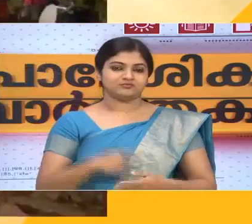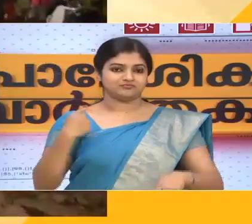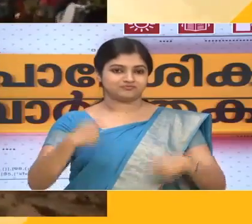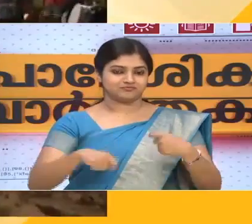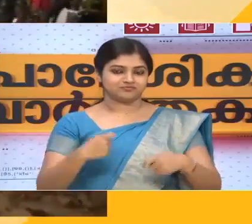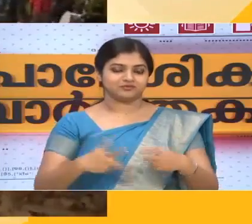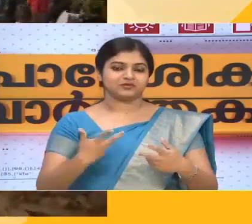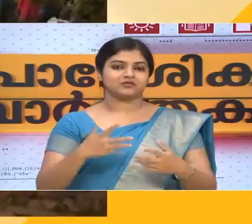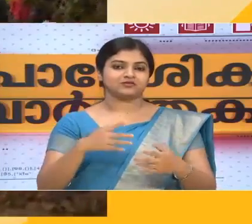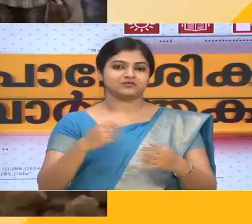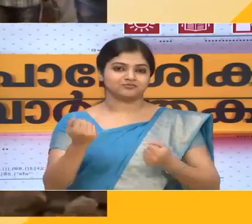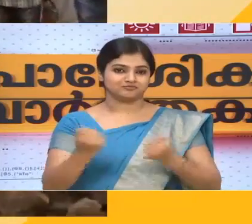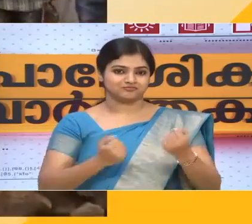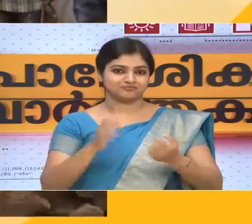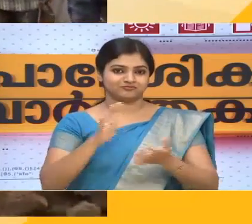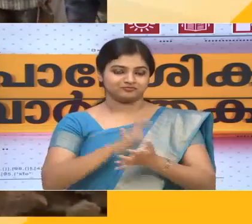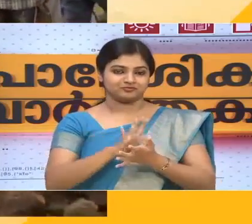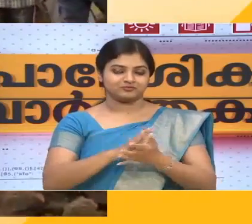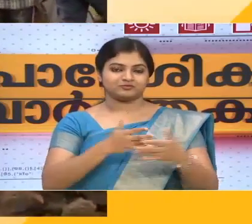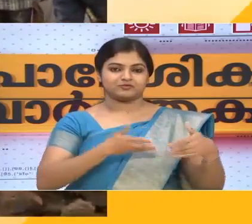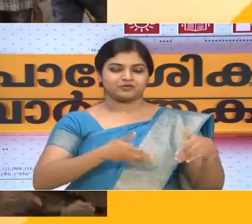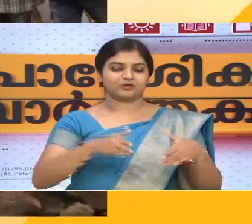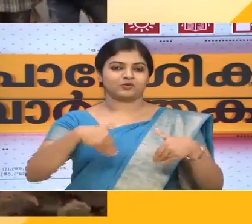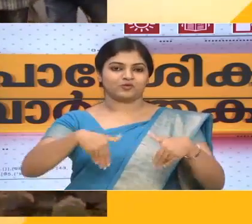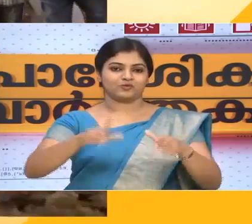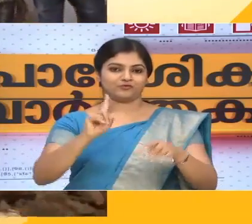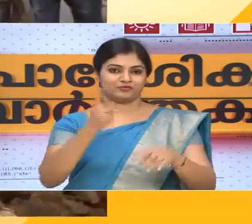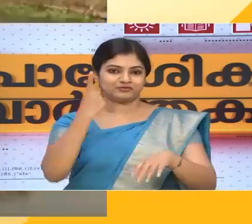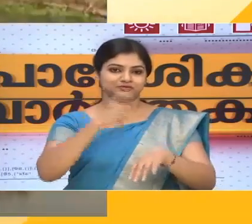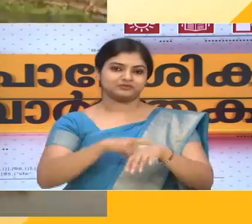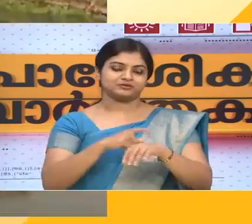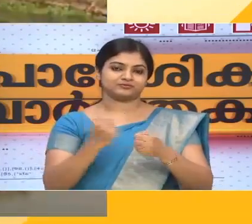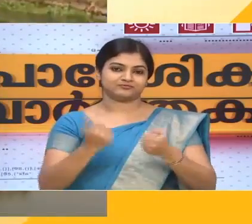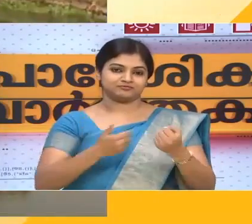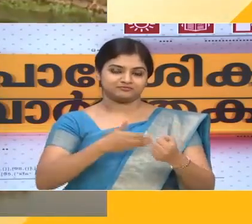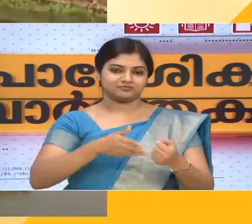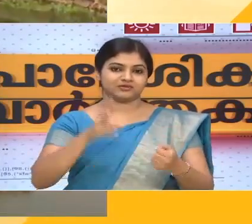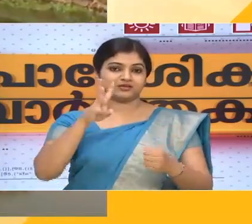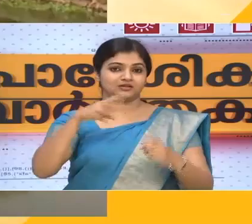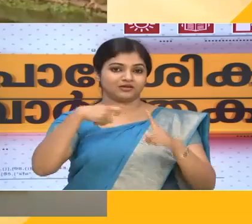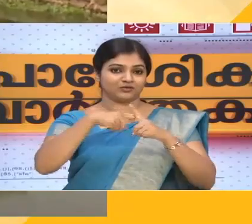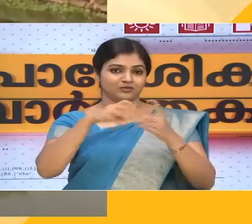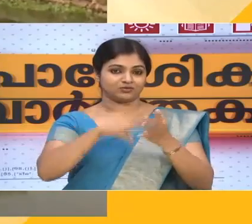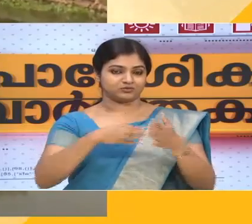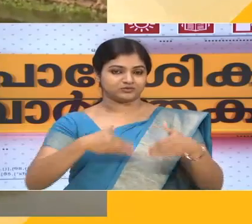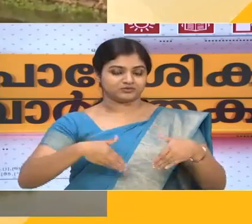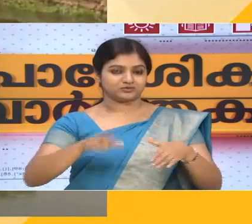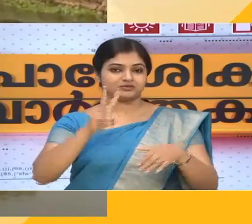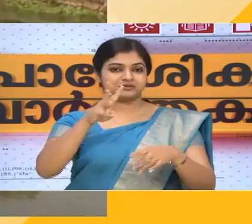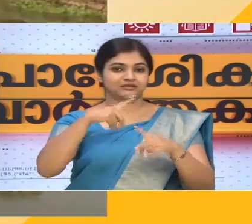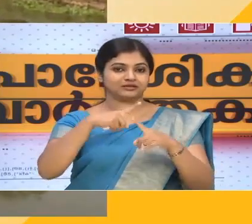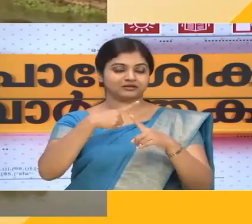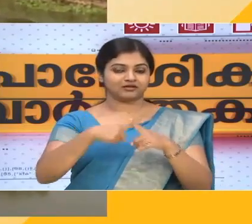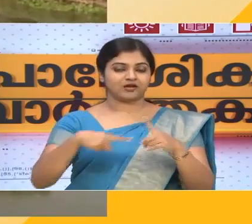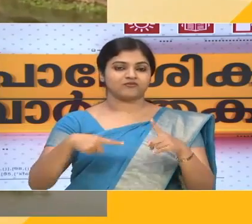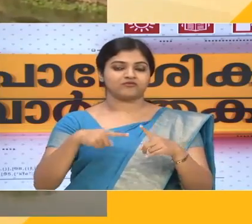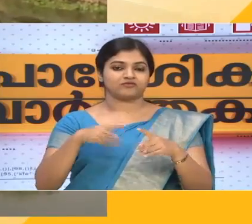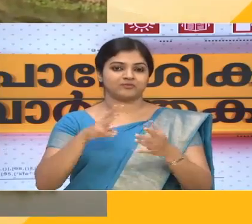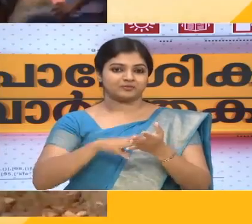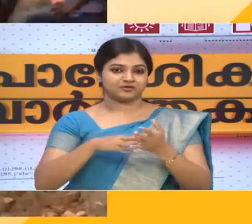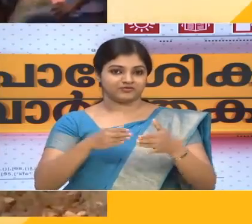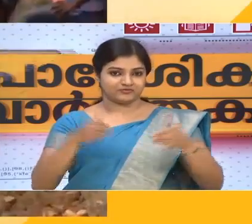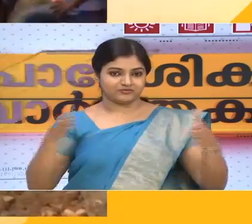വാദ്യമേളങ്ങളുടെയും വാഹനങ്ങളുടെയും അകമ്പടിയോടെയായിരുന്നു വഴിയിലൂടെയുള്ള കന്നിയാത്ര. 3 കിലോമീറ്റർ ദൂരത്തിൽ 3.5 മീറ്റർ വീതിയിലാണ് റോഡ്